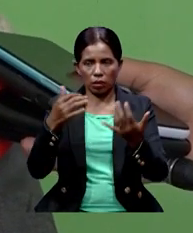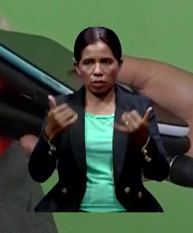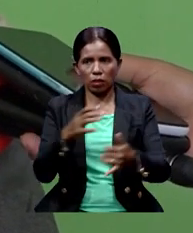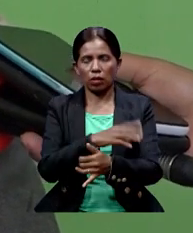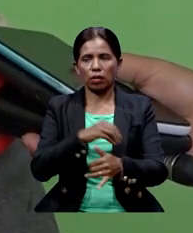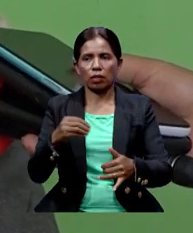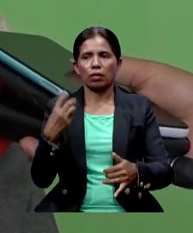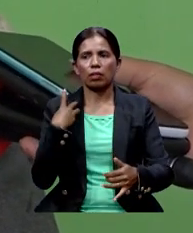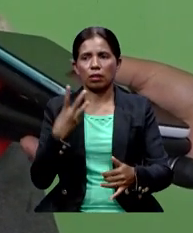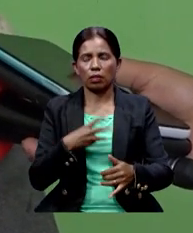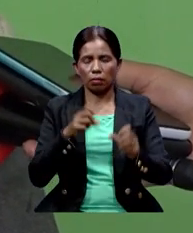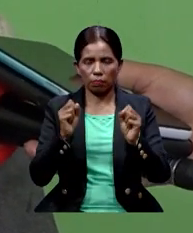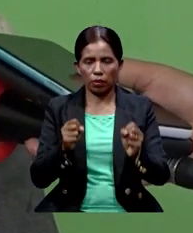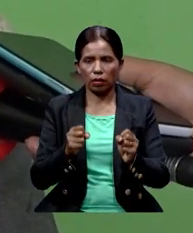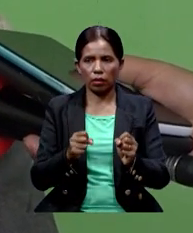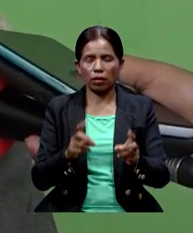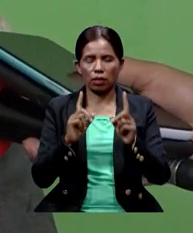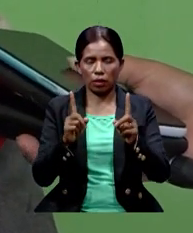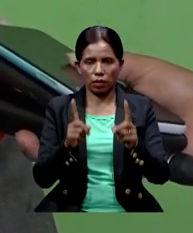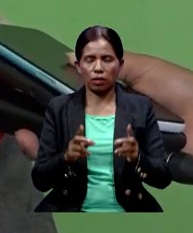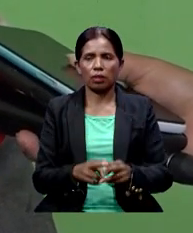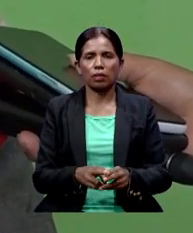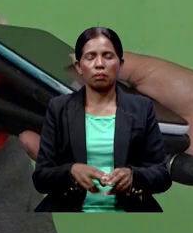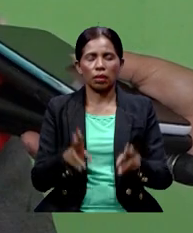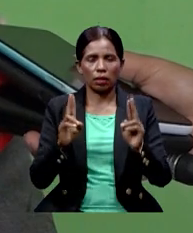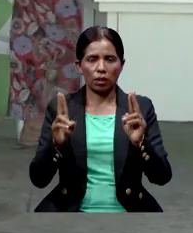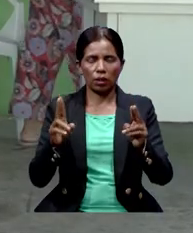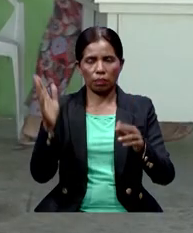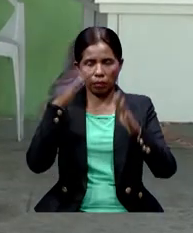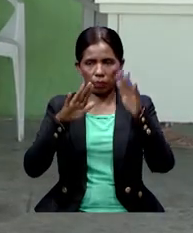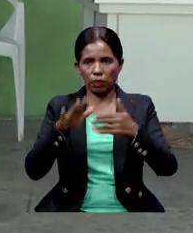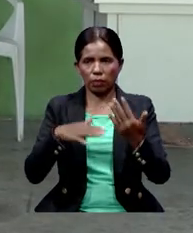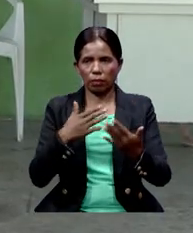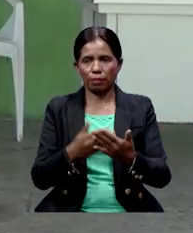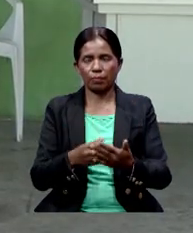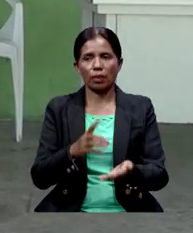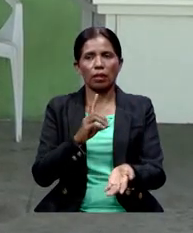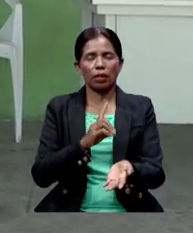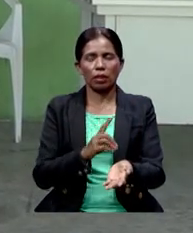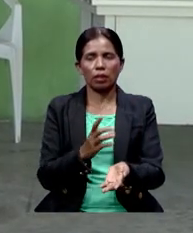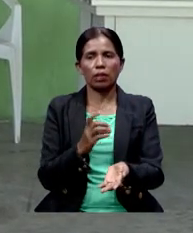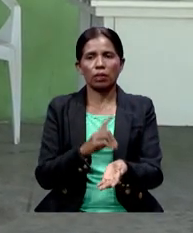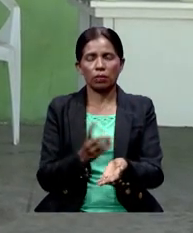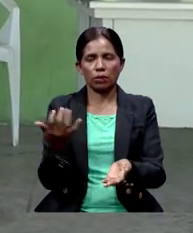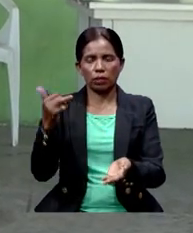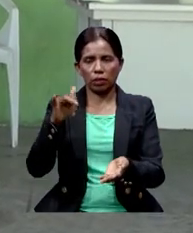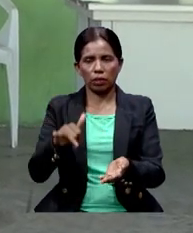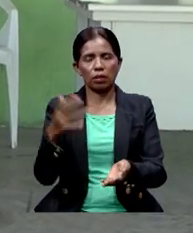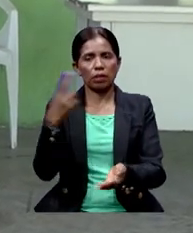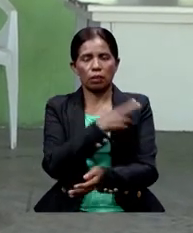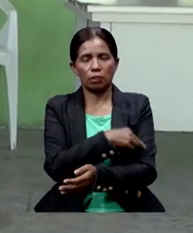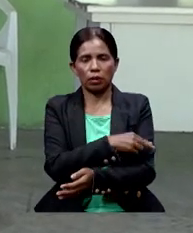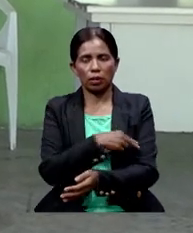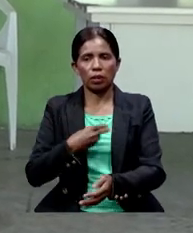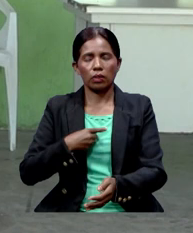cortamento nene veremos solucionar o problema sirene. Pessoal saúde e Hospital Nacional Guido Valadares nebe